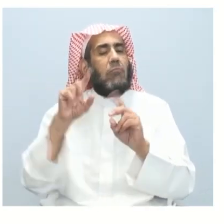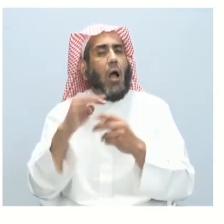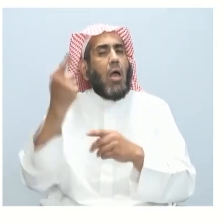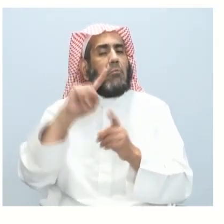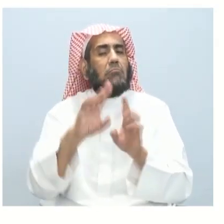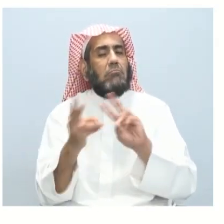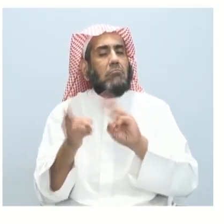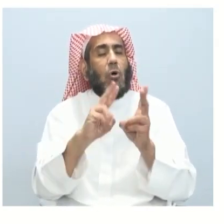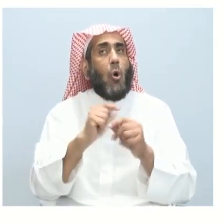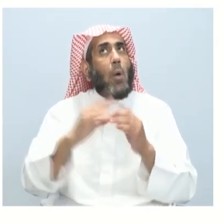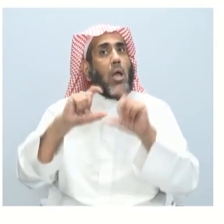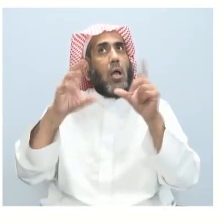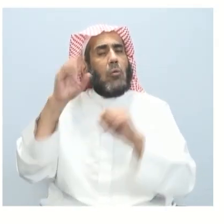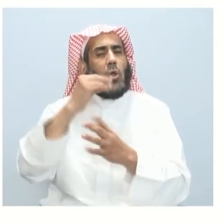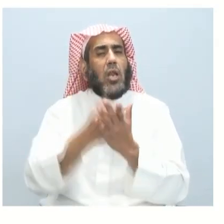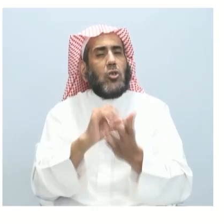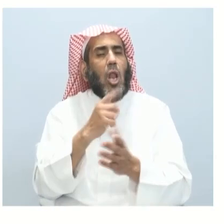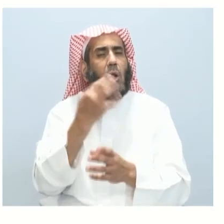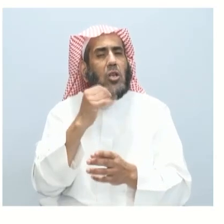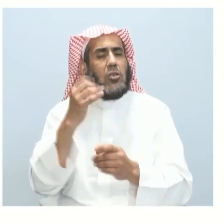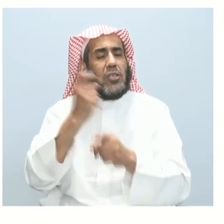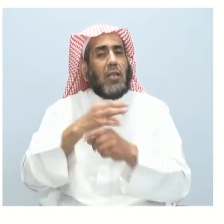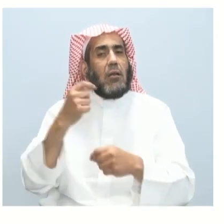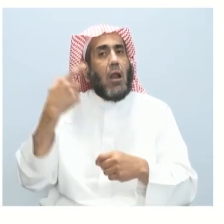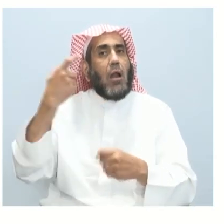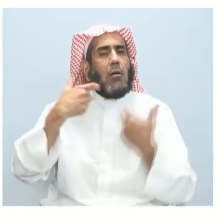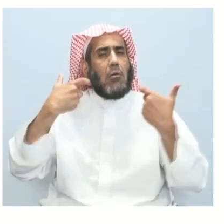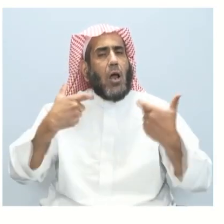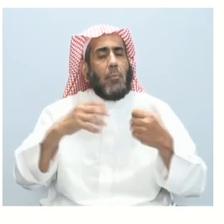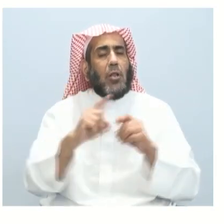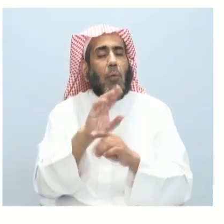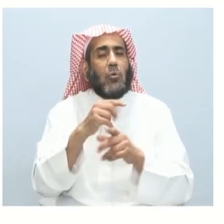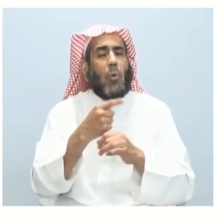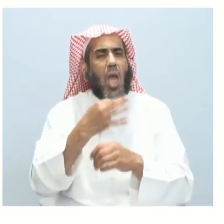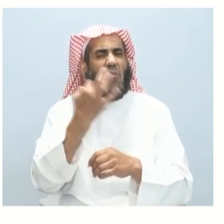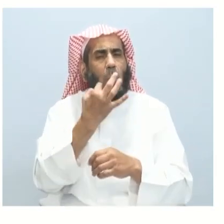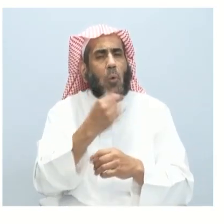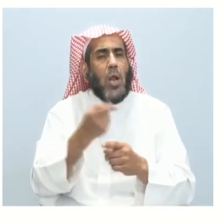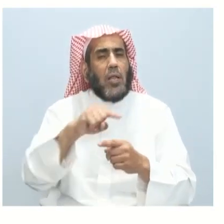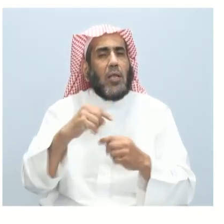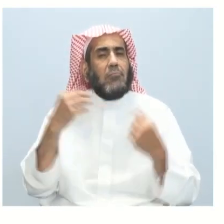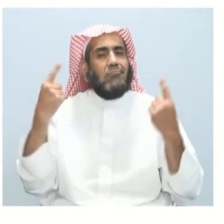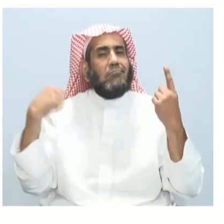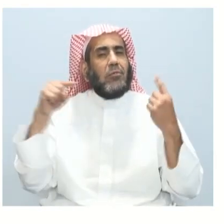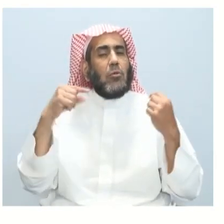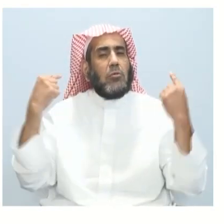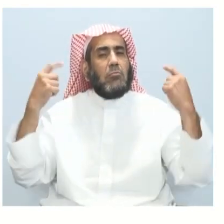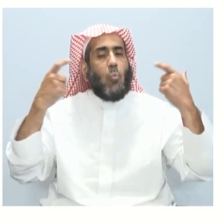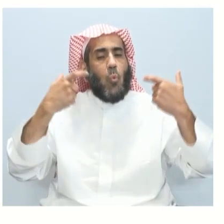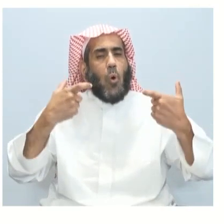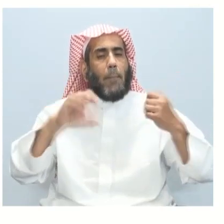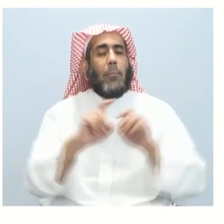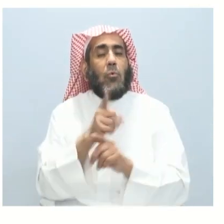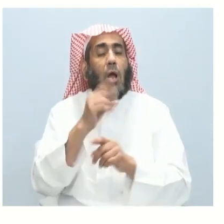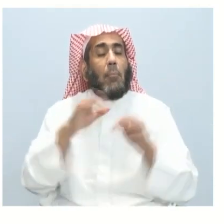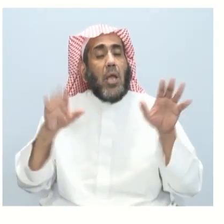شرا فشر وبين الله تعالى انه قد جعل لكل لسان رقيبا عتيدا في قوله تعالى ما يلفظ من قول الا لديه رقيب عتيد وبين